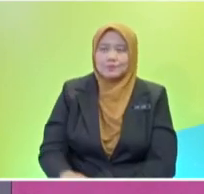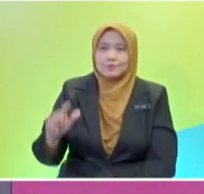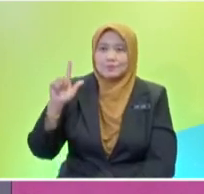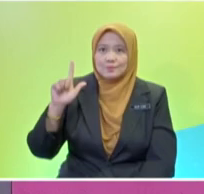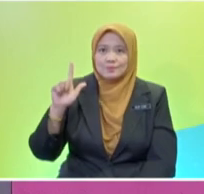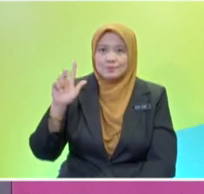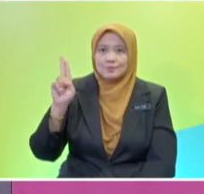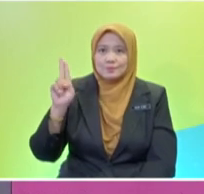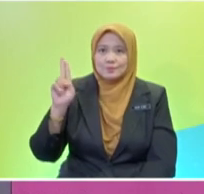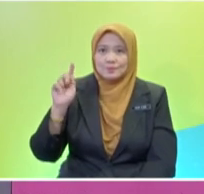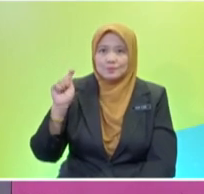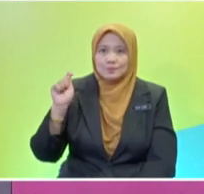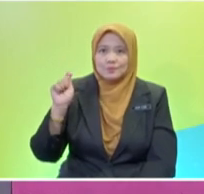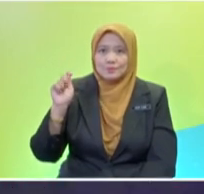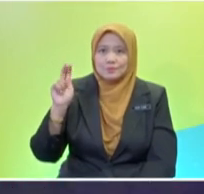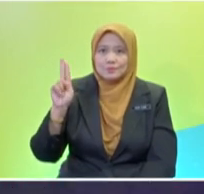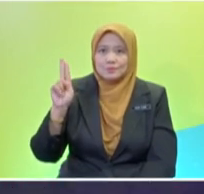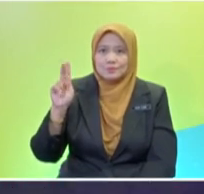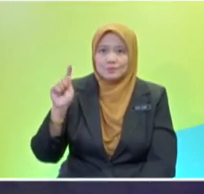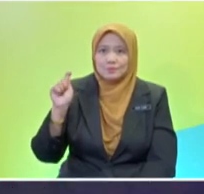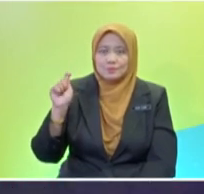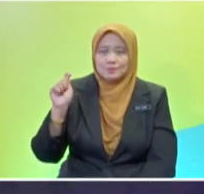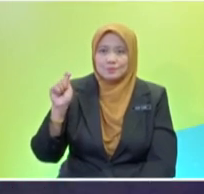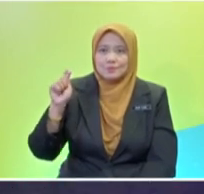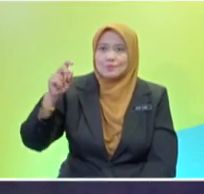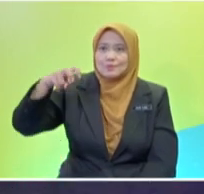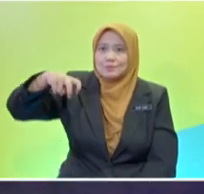ini live depannya lutut ah jadi